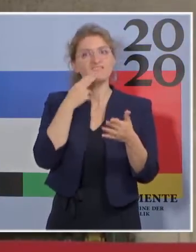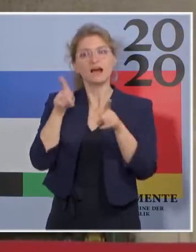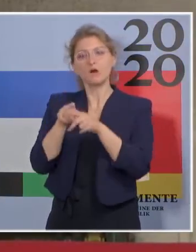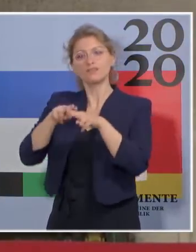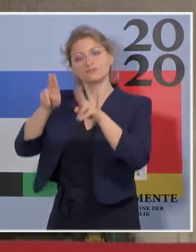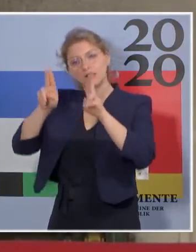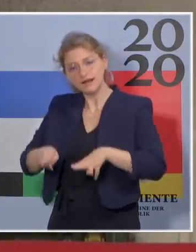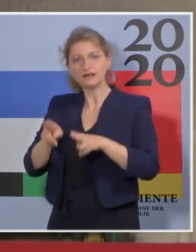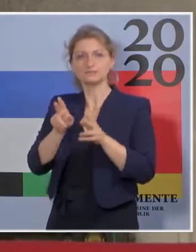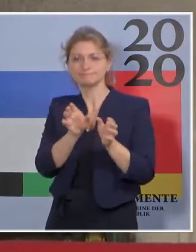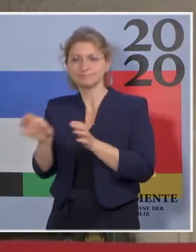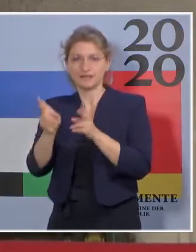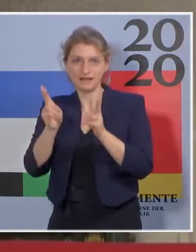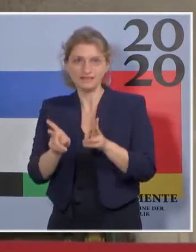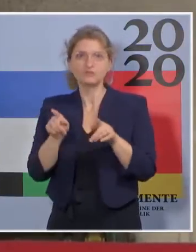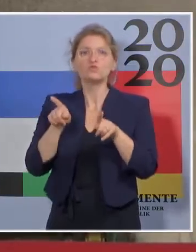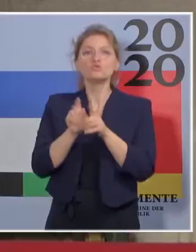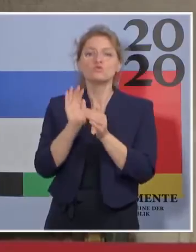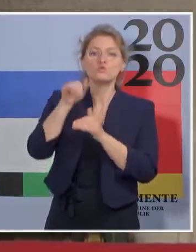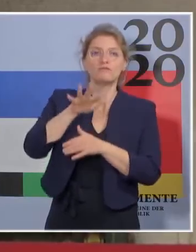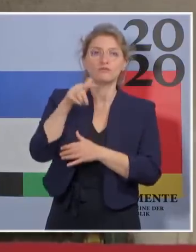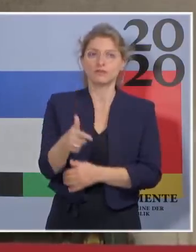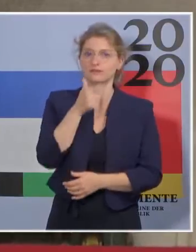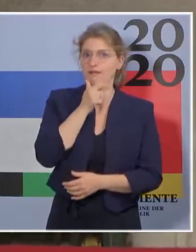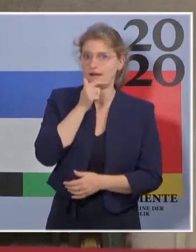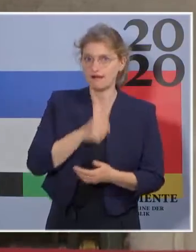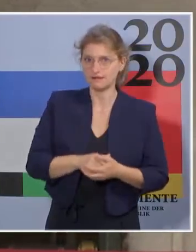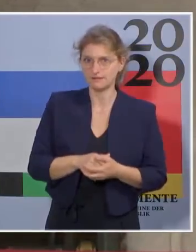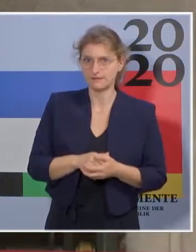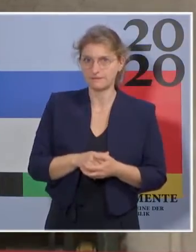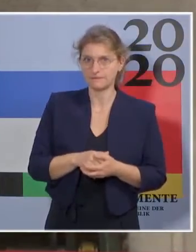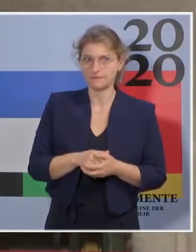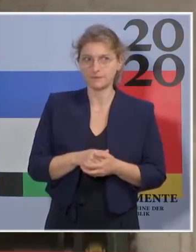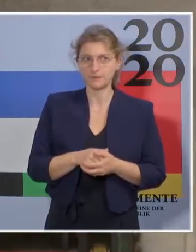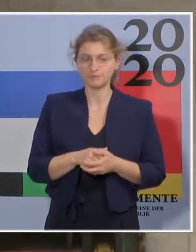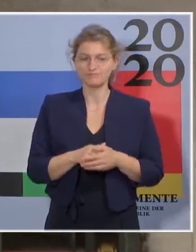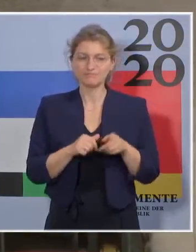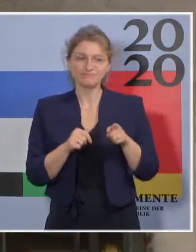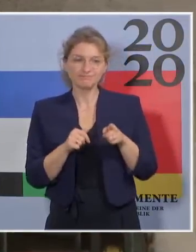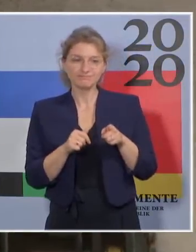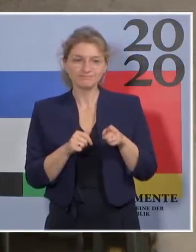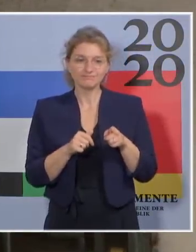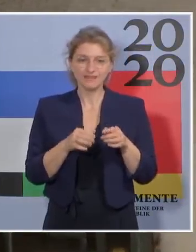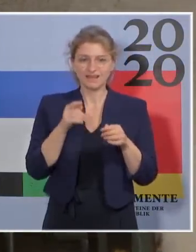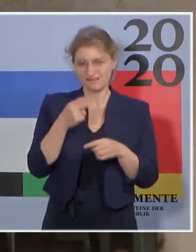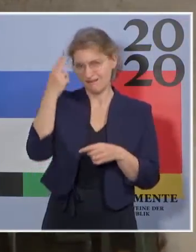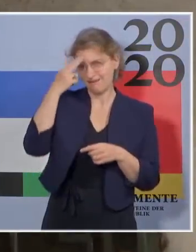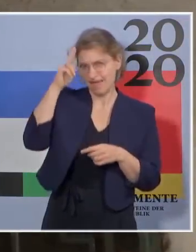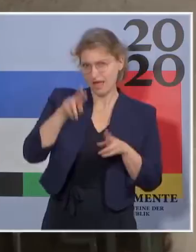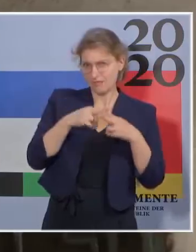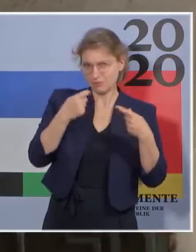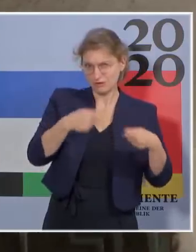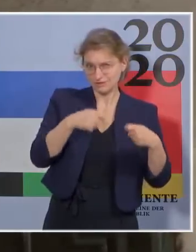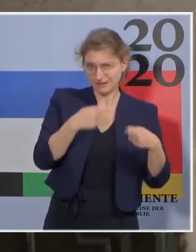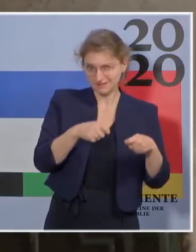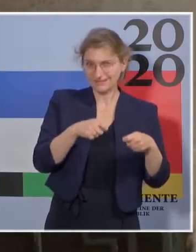das 35. Lebensjahr vollendet hat. Gewiss waren es nicht diese zitierten Auszüge, die unser Herr Bundespräsident im